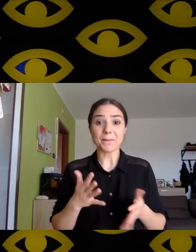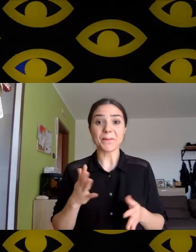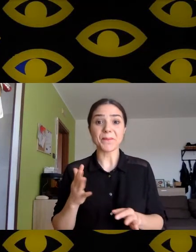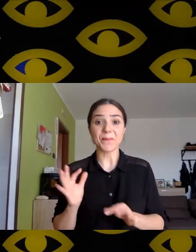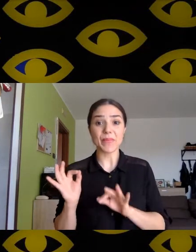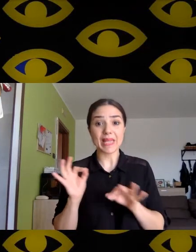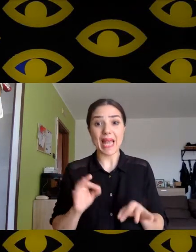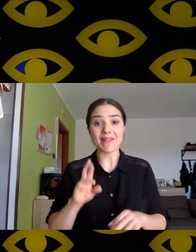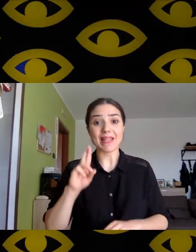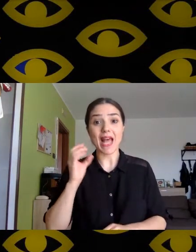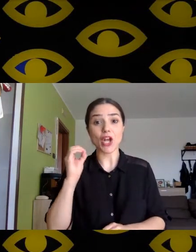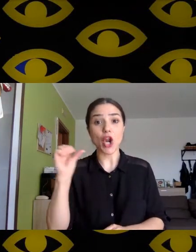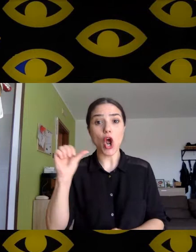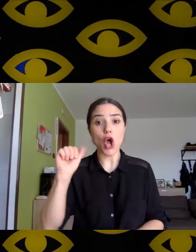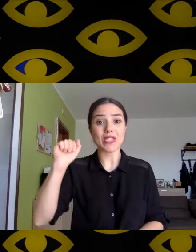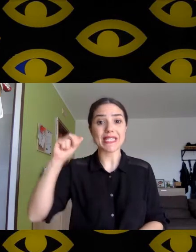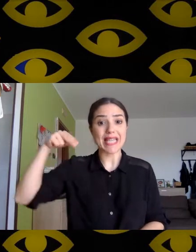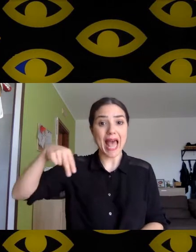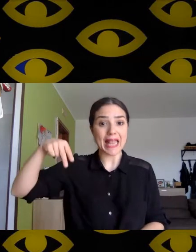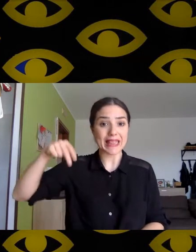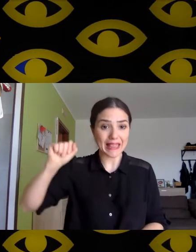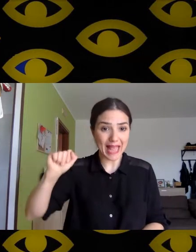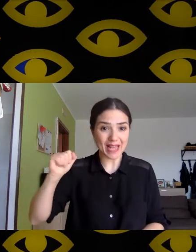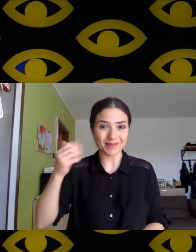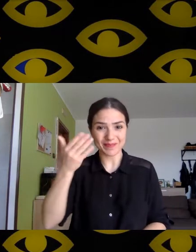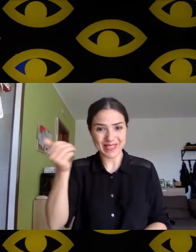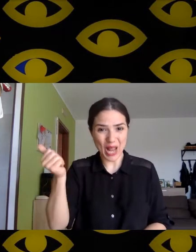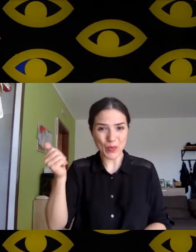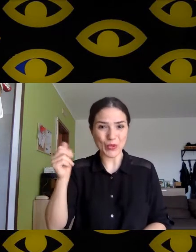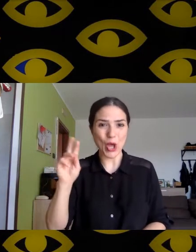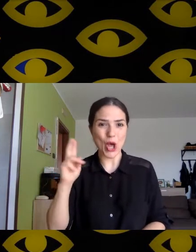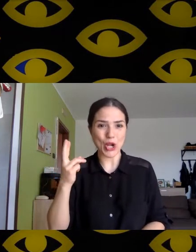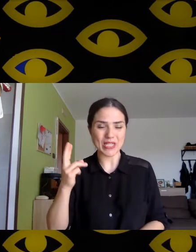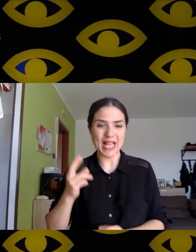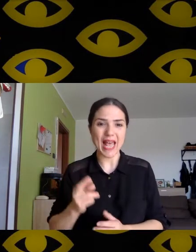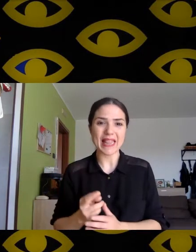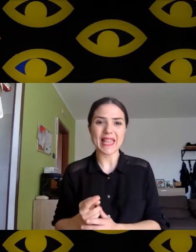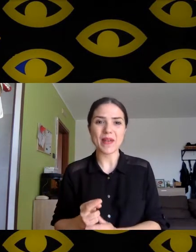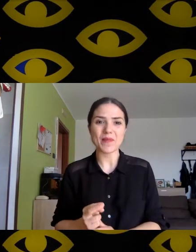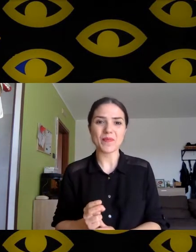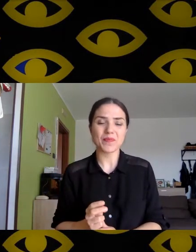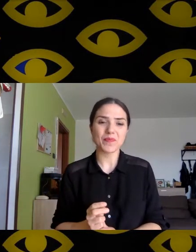che saluto, ha mandato i saluti, ma io ovviamente ci sono anche altre persone che non necessariamente